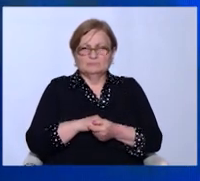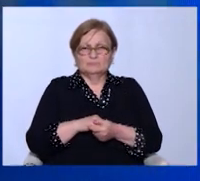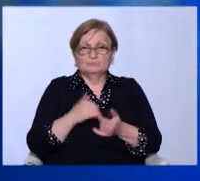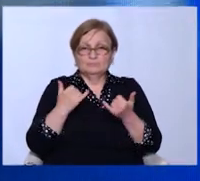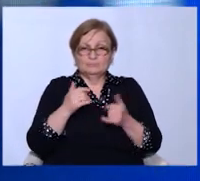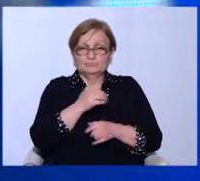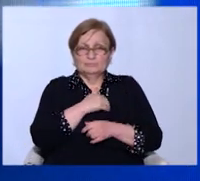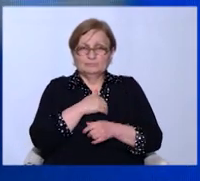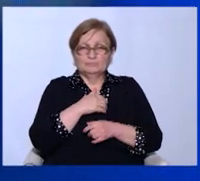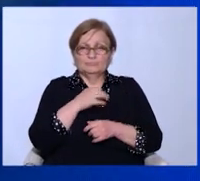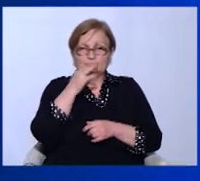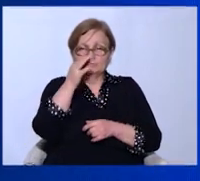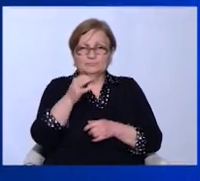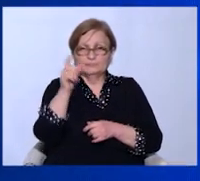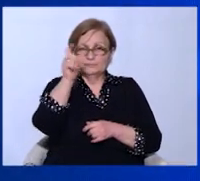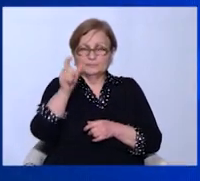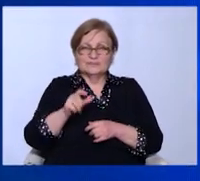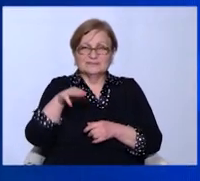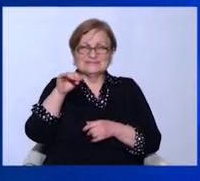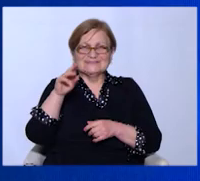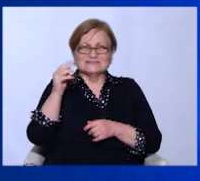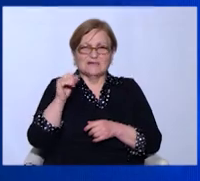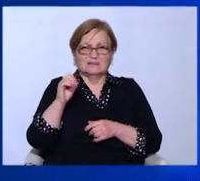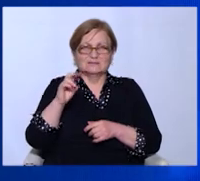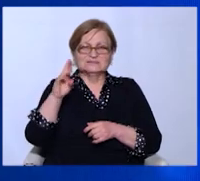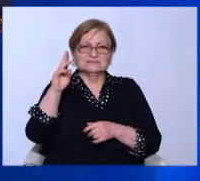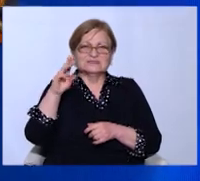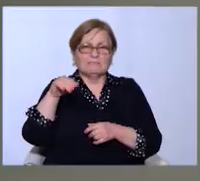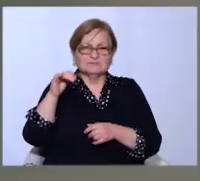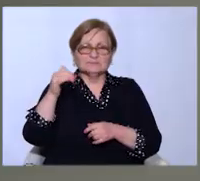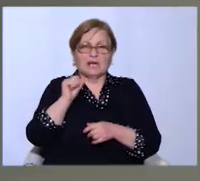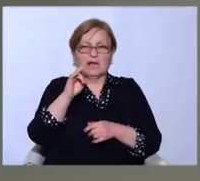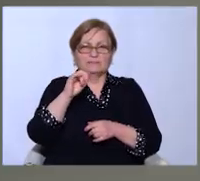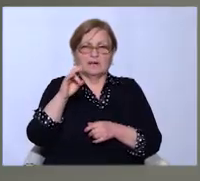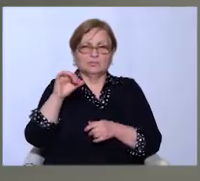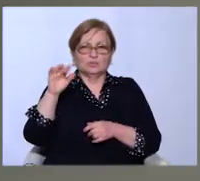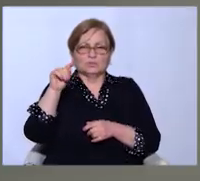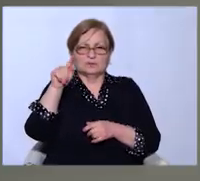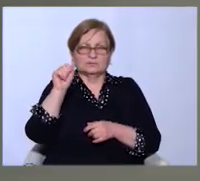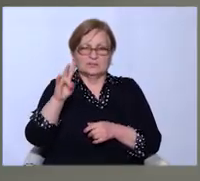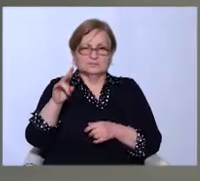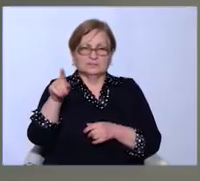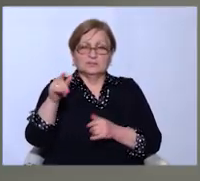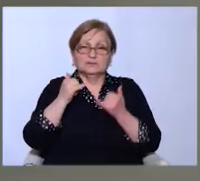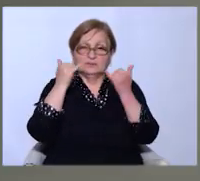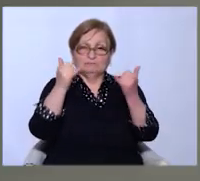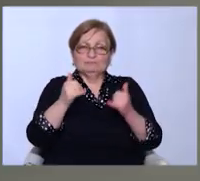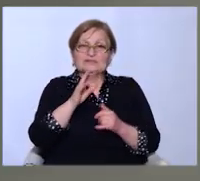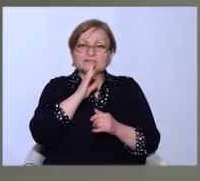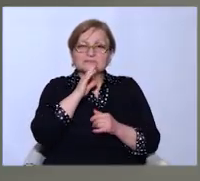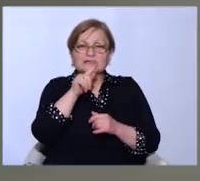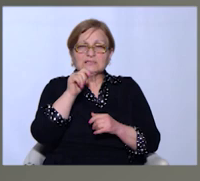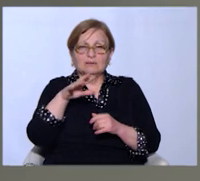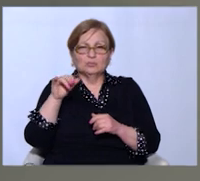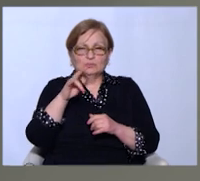ახლა მინდა ერთი ლექსი გაგახსენოთ, ეს არის ტიციან ტაბიძის ანა ნურთან. ეს ლექსი ეძღვნება თამონია